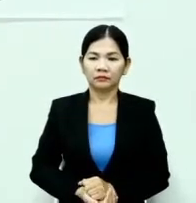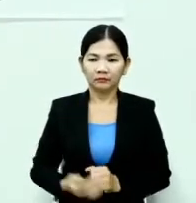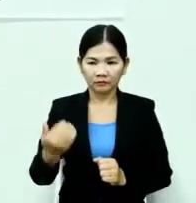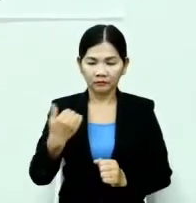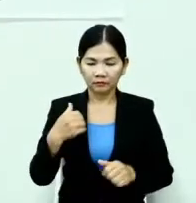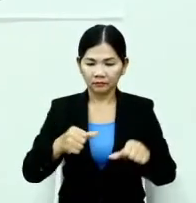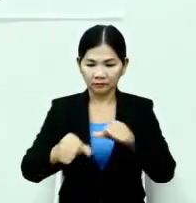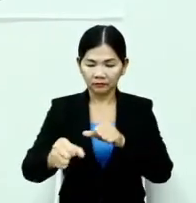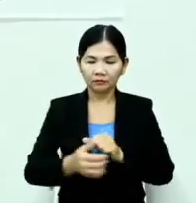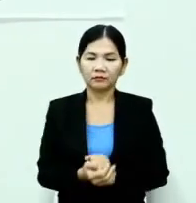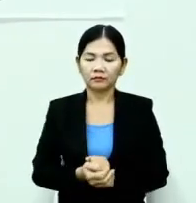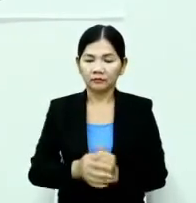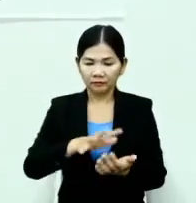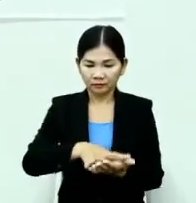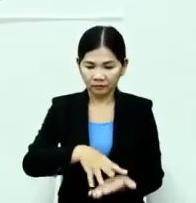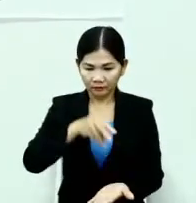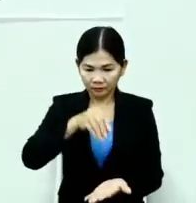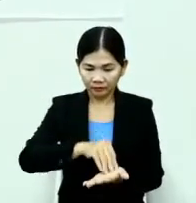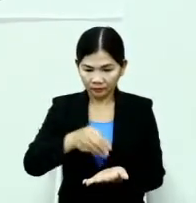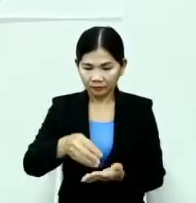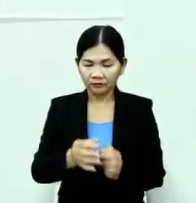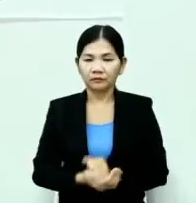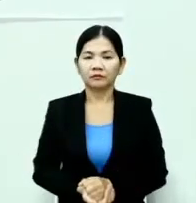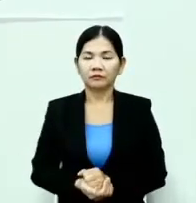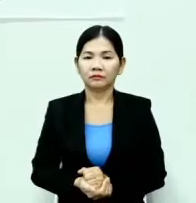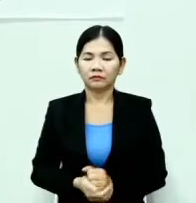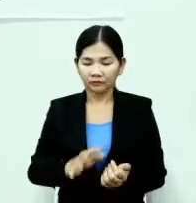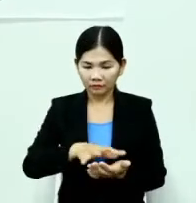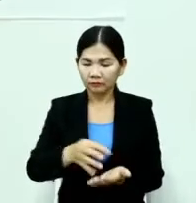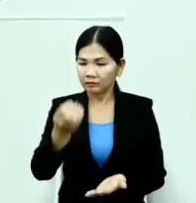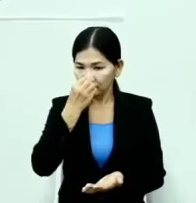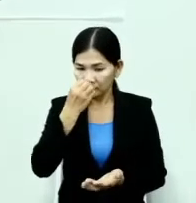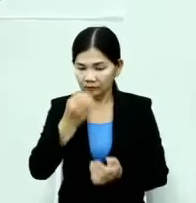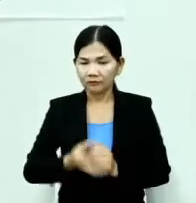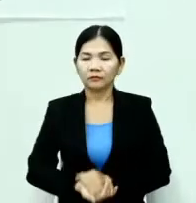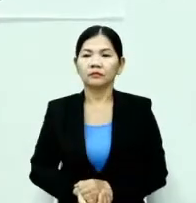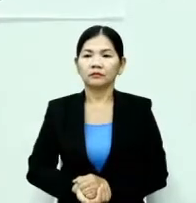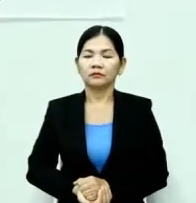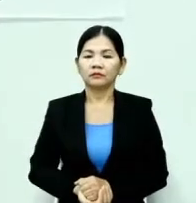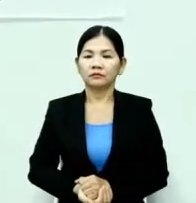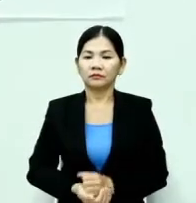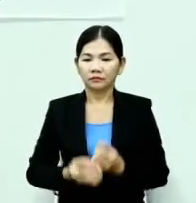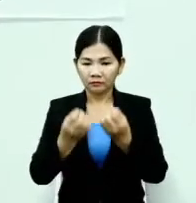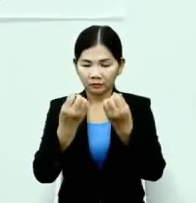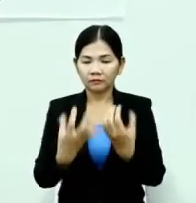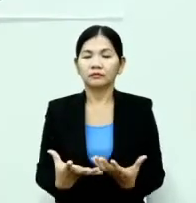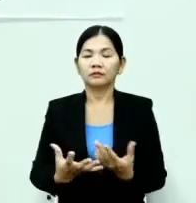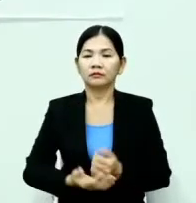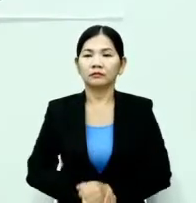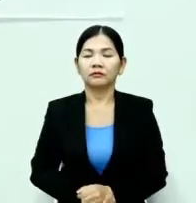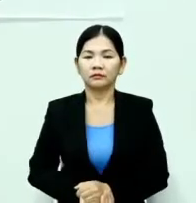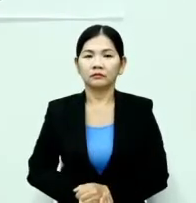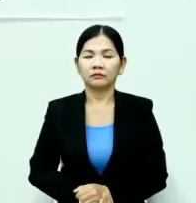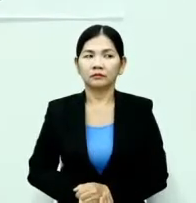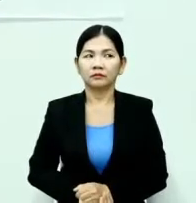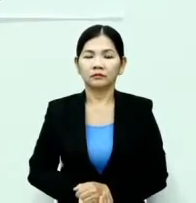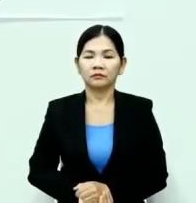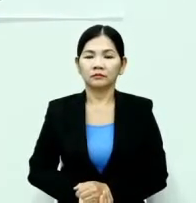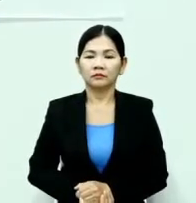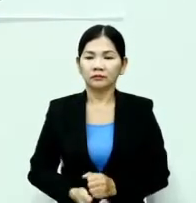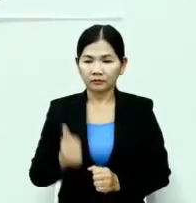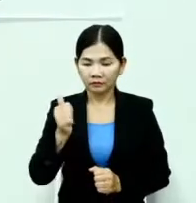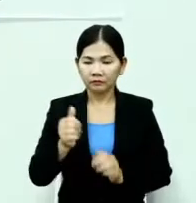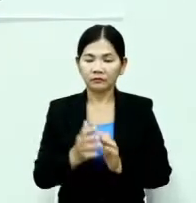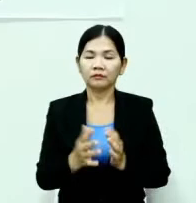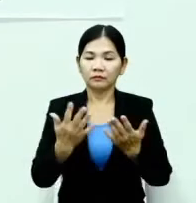hành chất mặt tòa tiên. Nó mình chọc đại tờ tùa bạc, đại bán tùa tùa tiên. Ta ở tùm ngôn con mán con. Chà, là